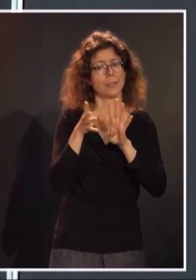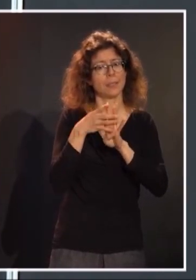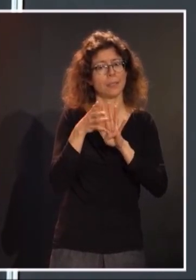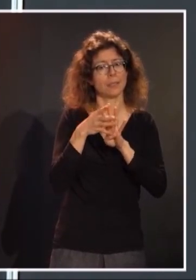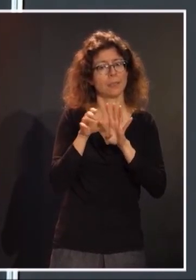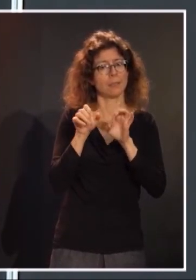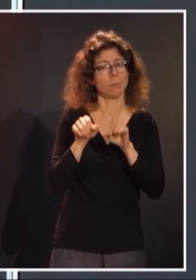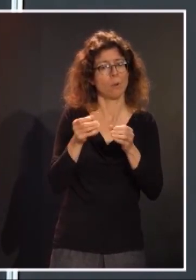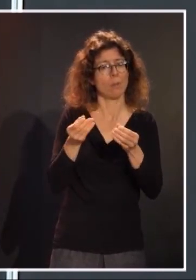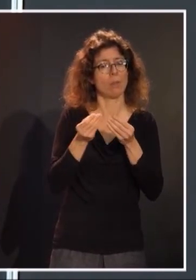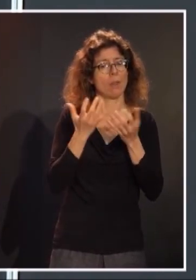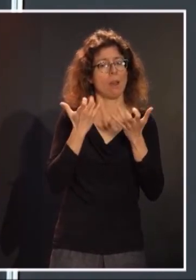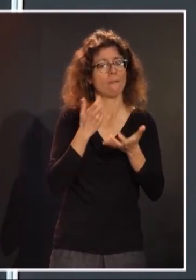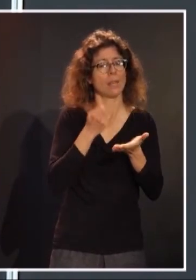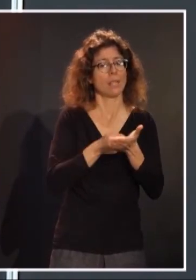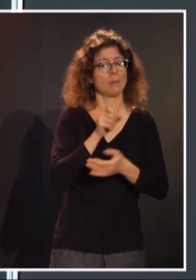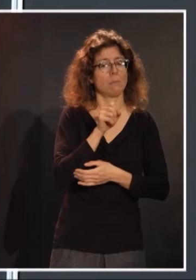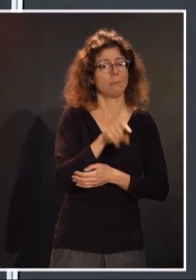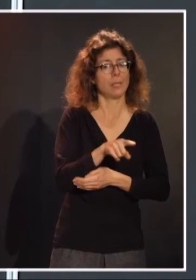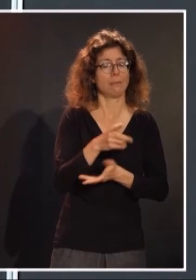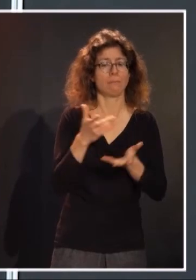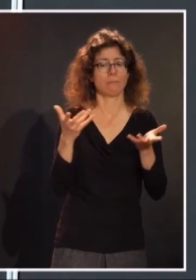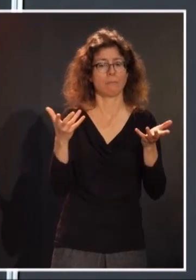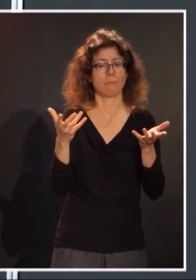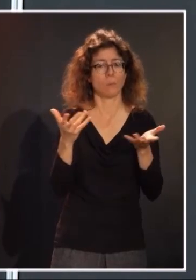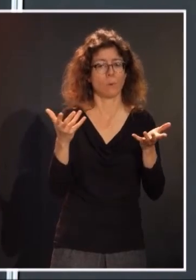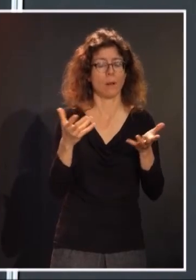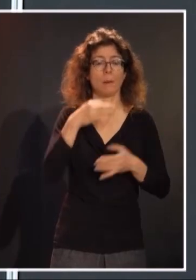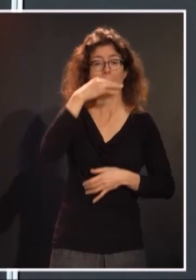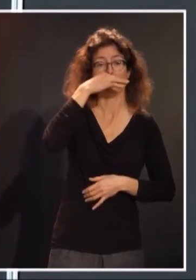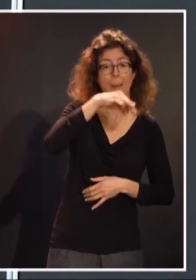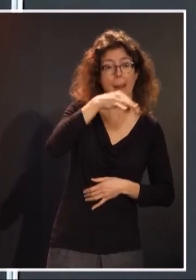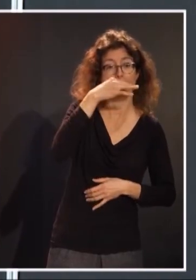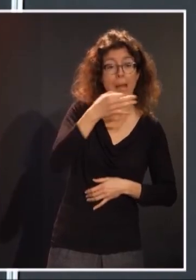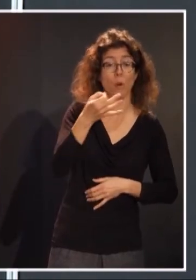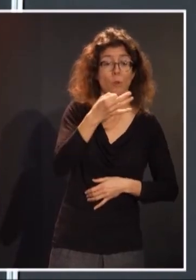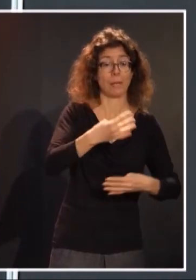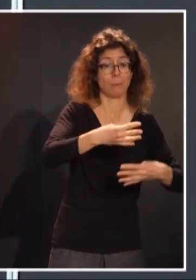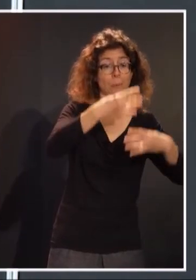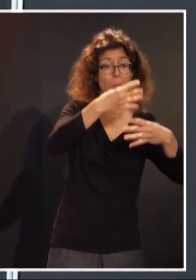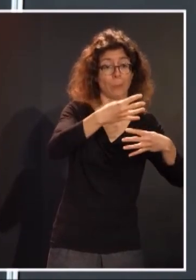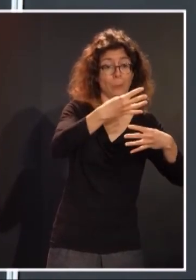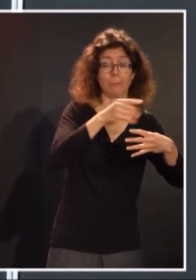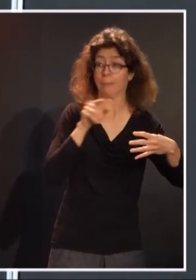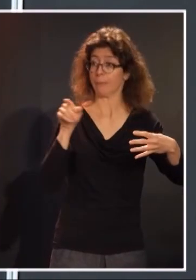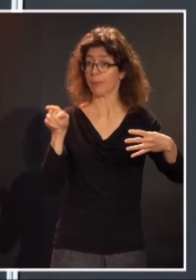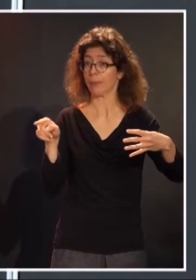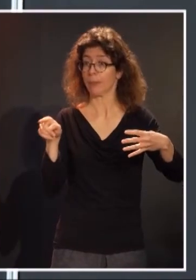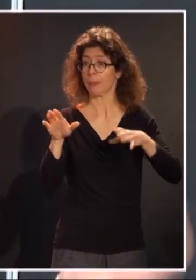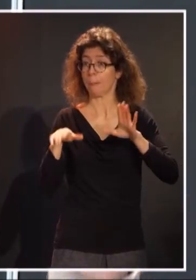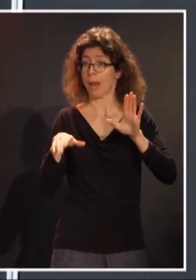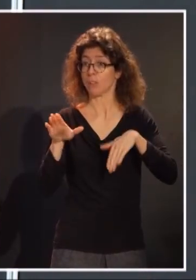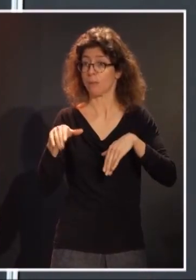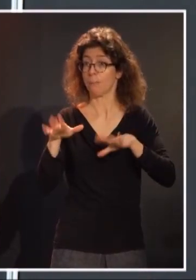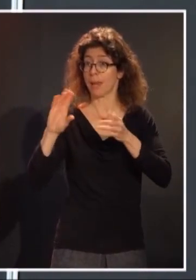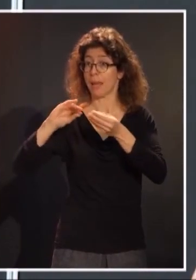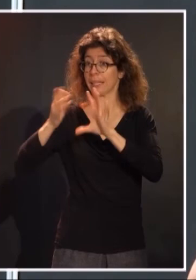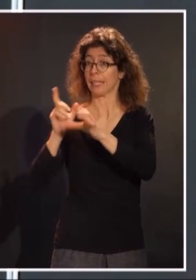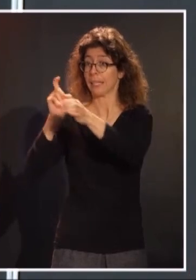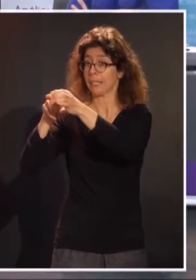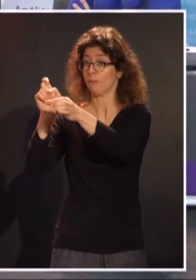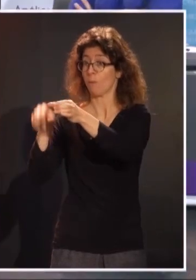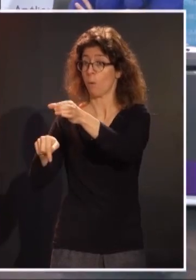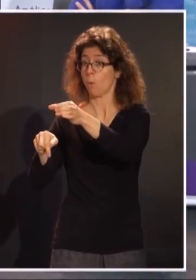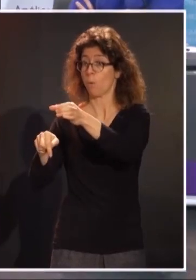Android, c'est que la dictée vocale sur l'iPad, pour qu'elle fonctionne, il faut être connecté à Internet. Non, c'est vrai. Ouais, c'est plus vrai. Maintenant. Bon, bah